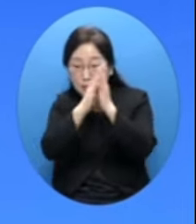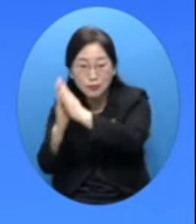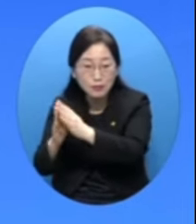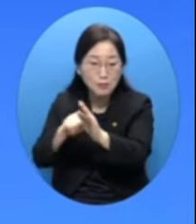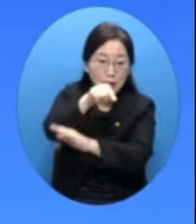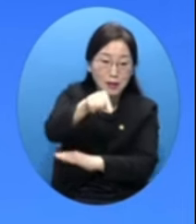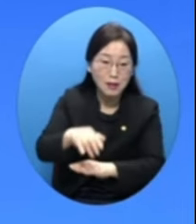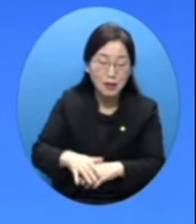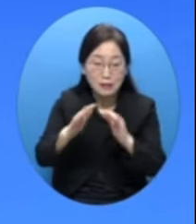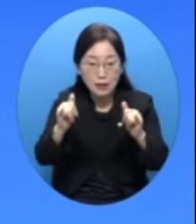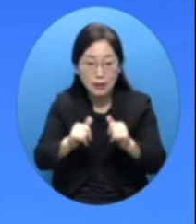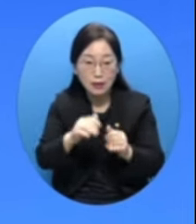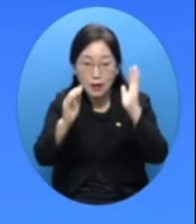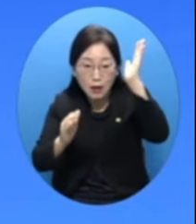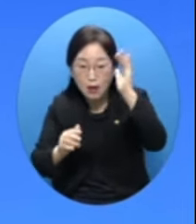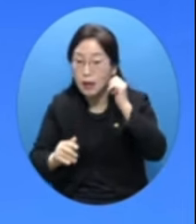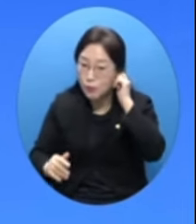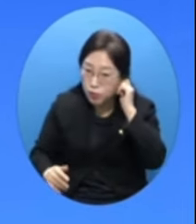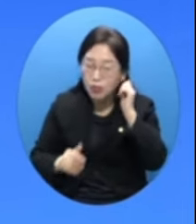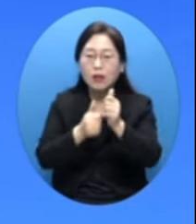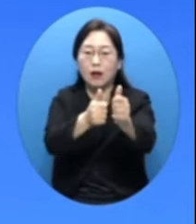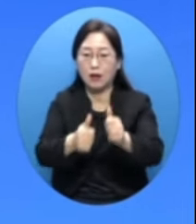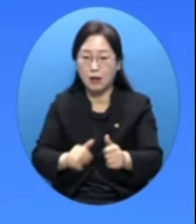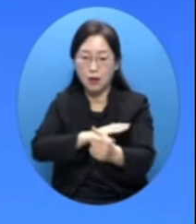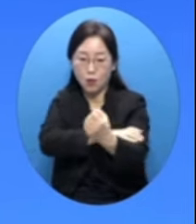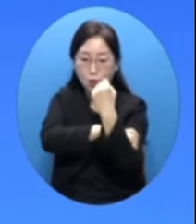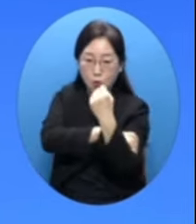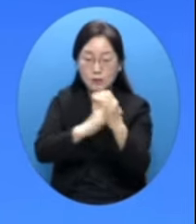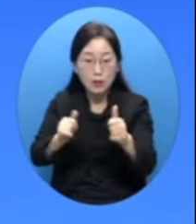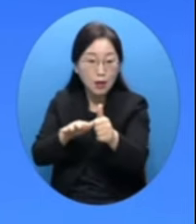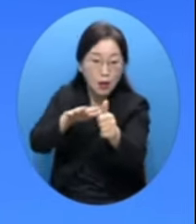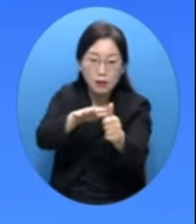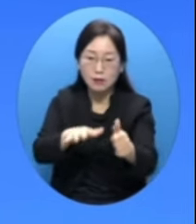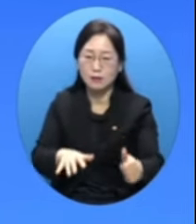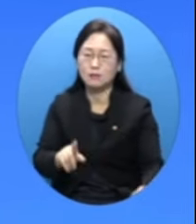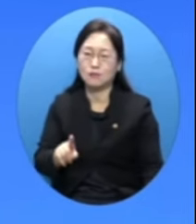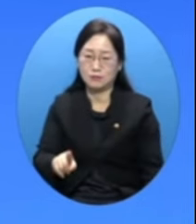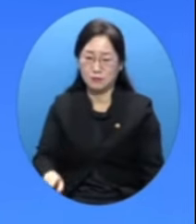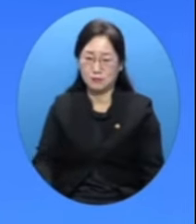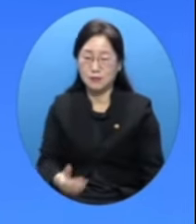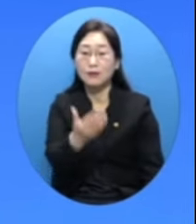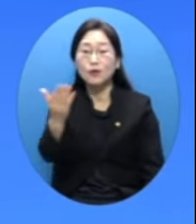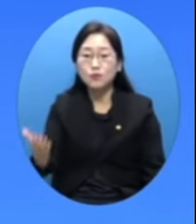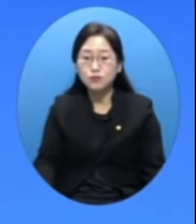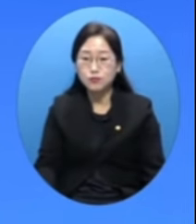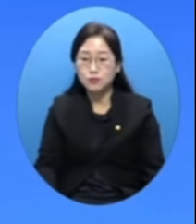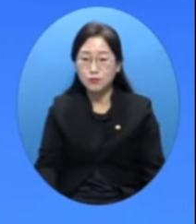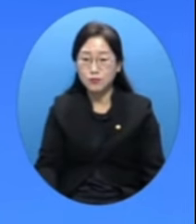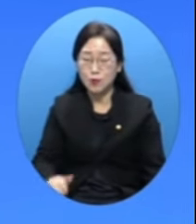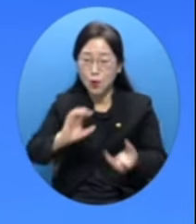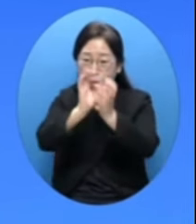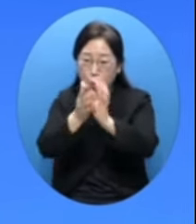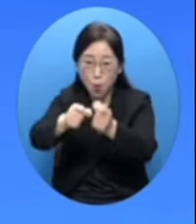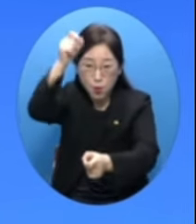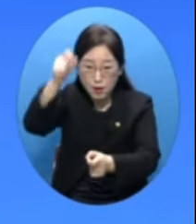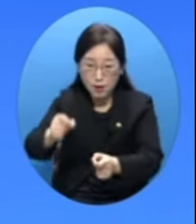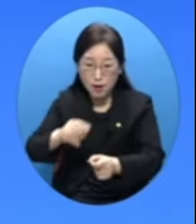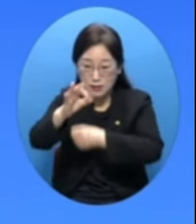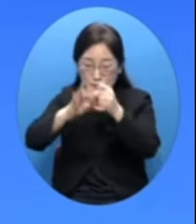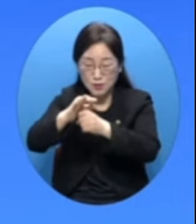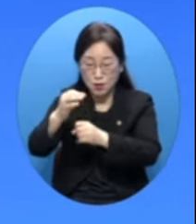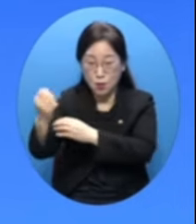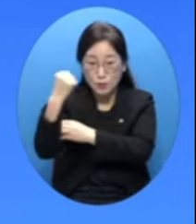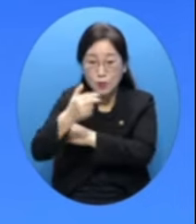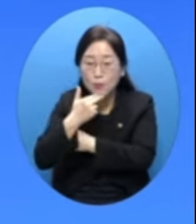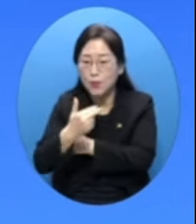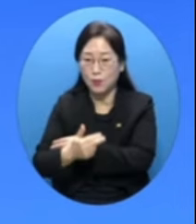듣고 사람을 따라갑니다. 권력자 주변을 서성거립니다. 여러분, 열을 붉은 것이 없고 심령하는 권세가 없다고 했습니다. 세상